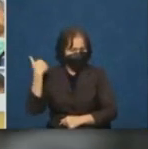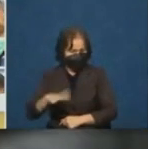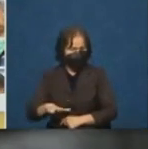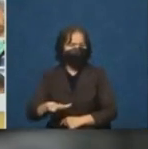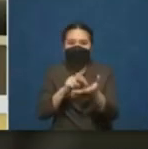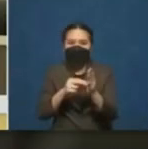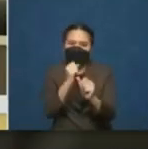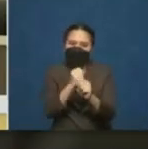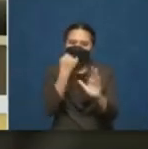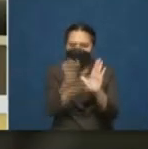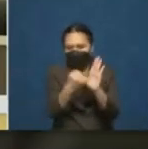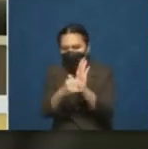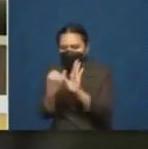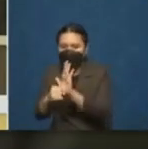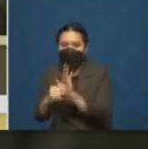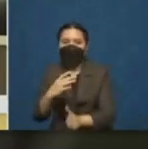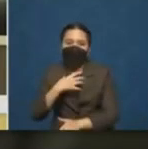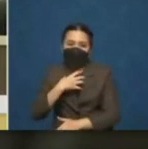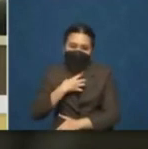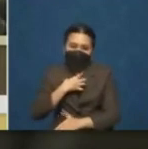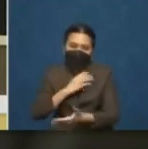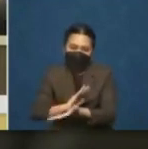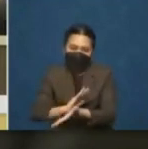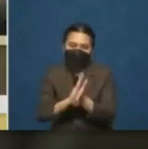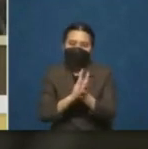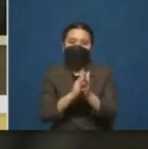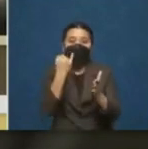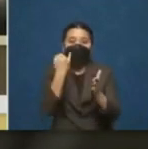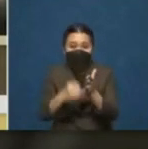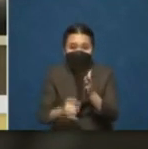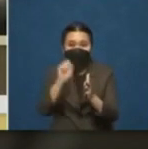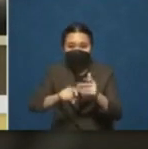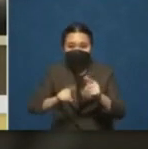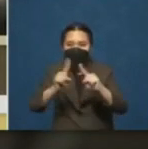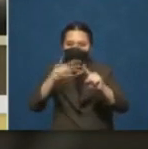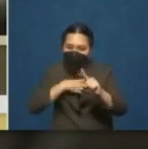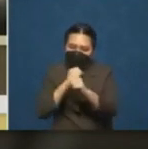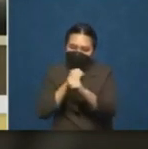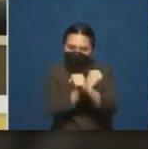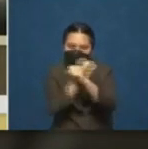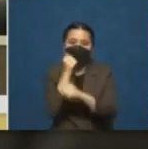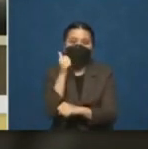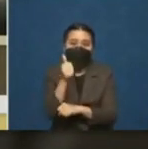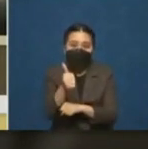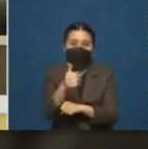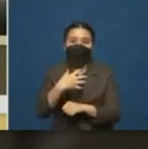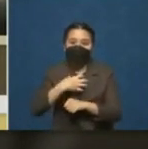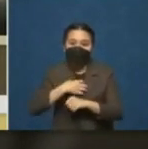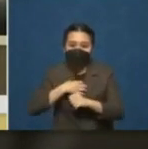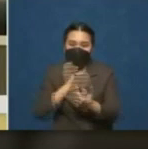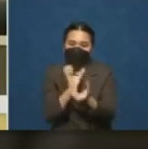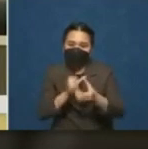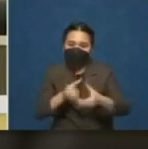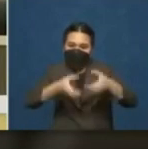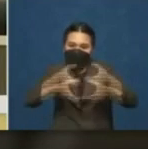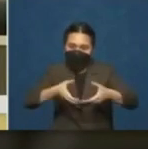ใหญ่อะแล้วอย่างนี้สังคมจะมั่นใจได้ยังไงว่าท่านฟังและได้ยินข้อมูลทั้งสองด้าน